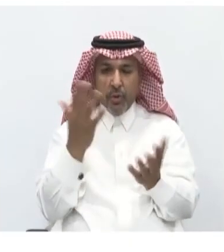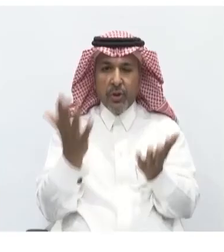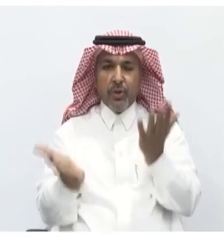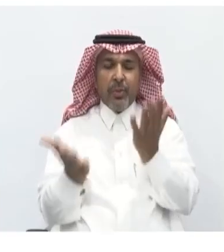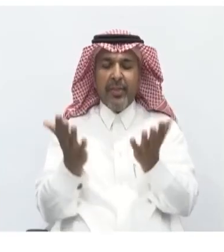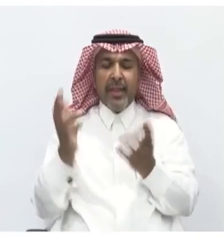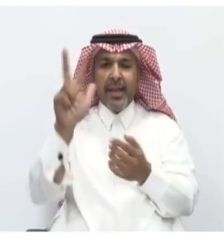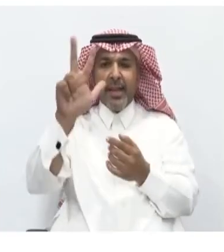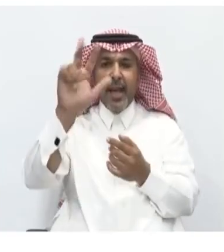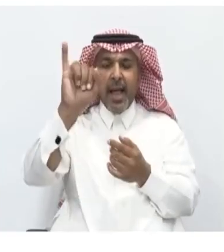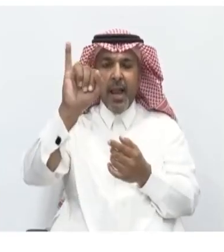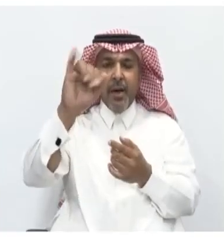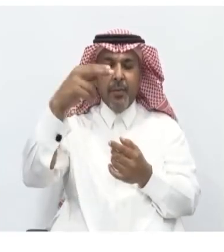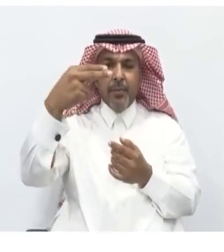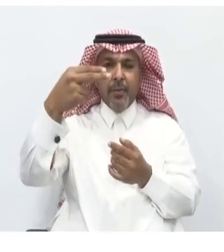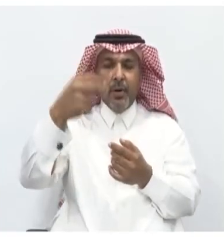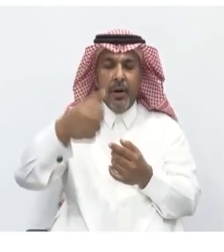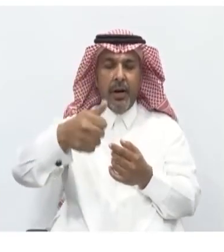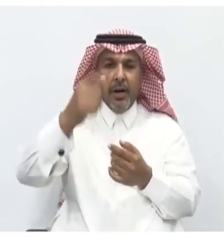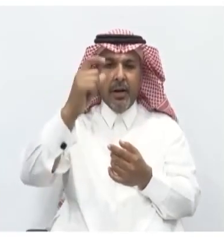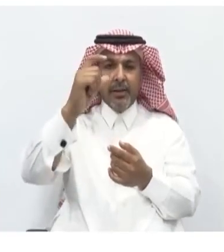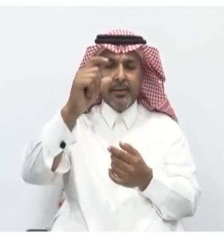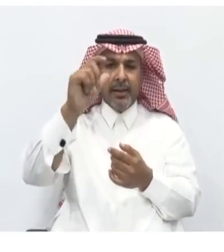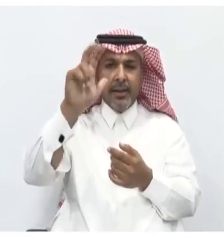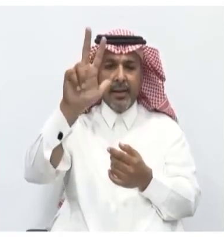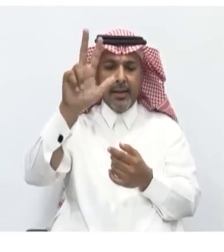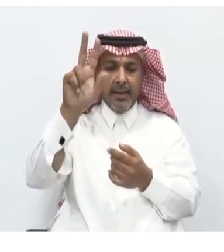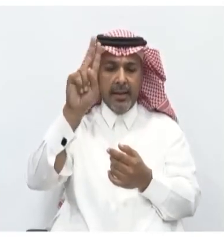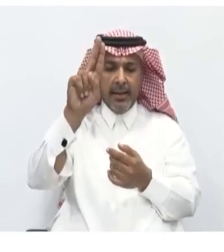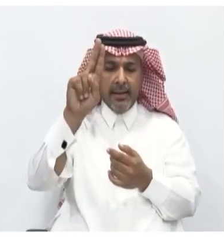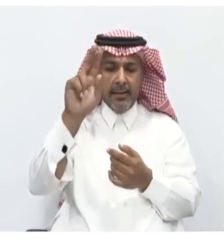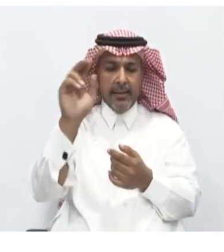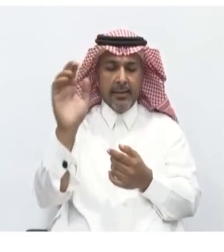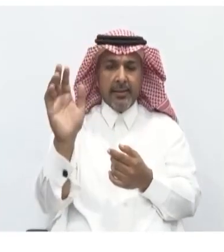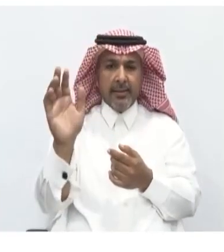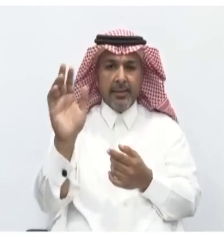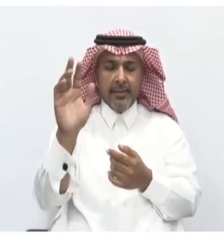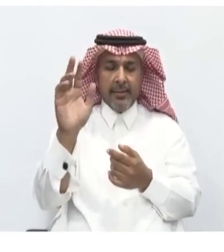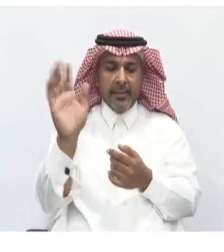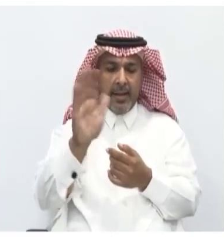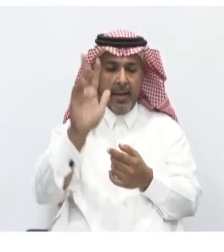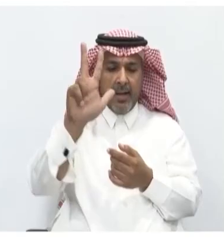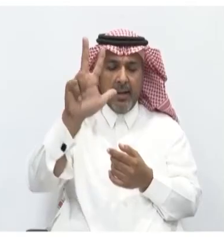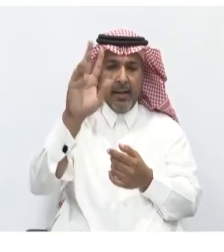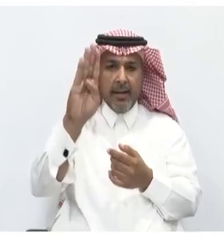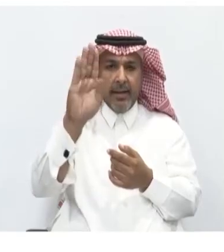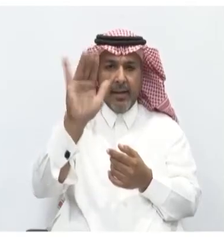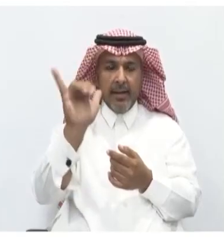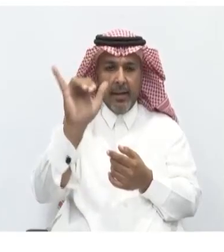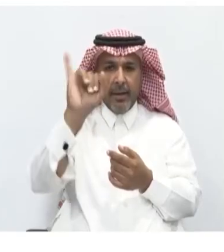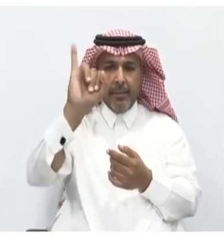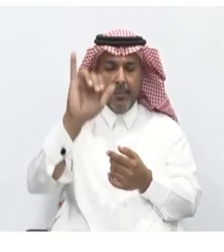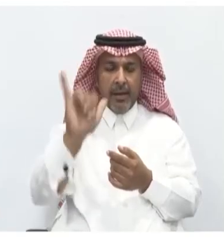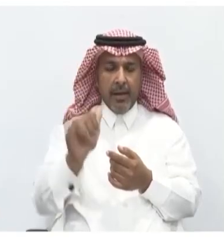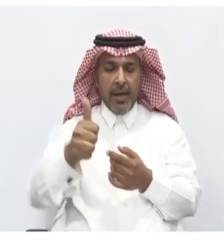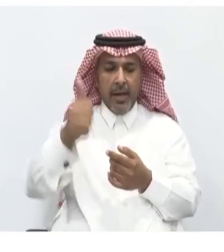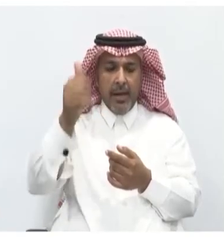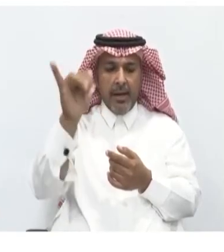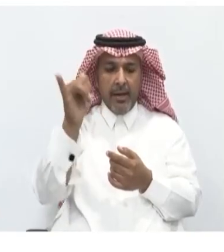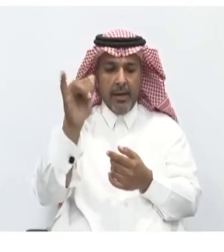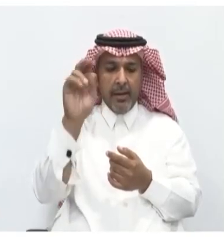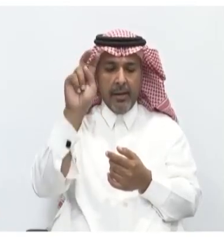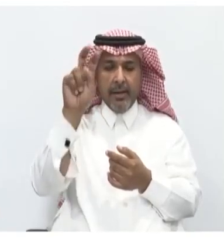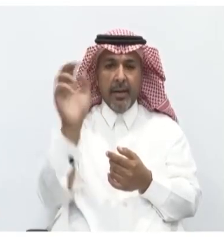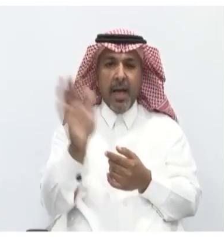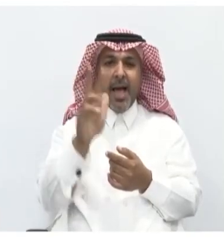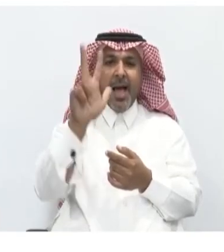عدد الجسيمات الممثله وعدد المولات ايضا وعلى الرغم من انها لا تشير مباشره الى